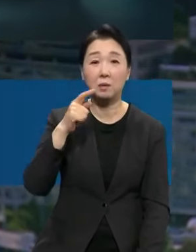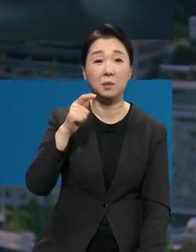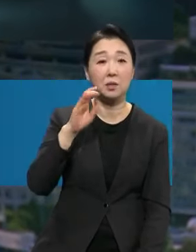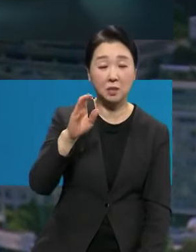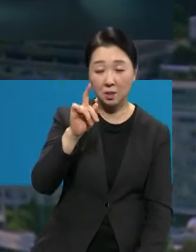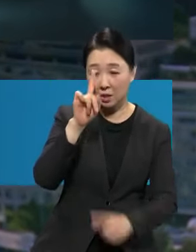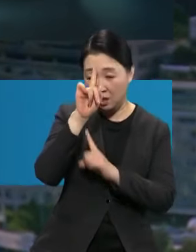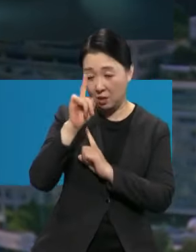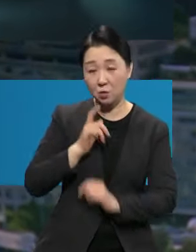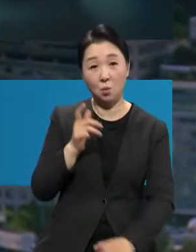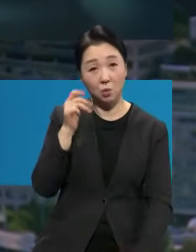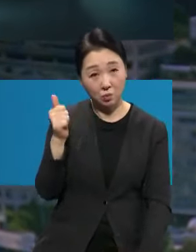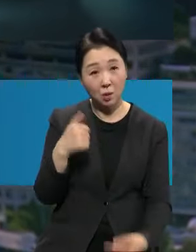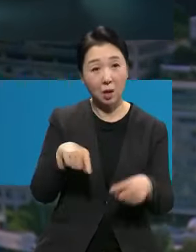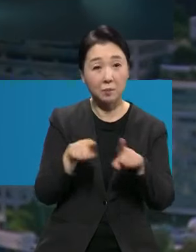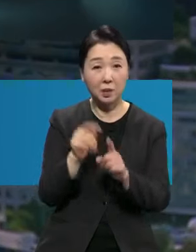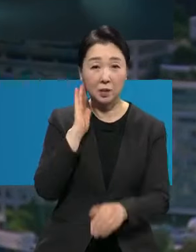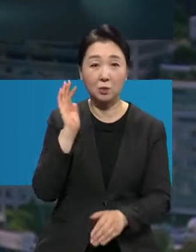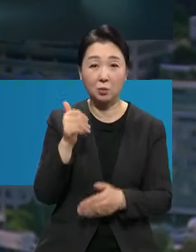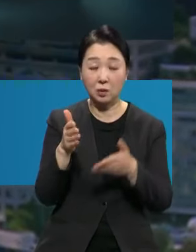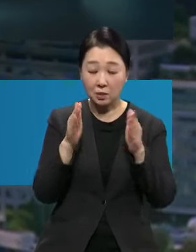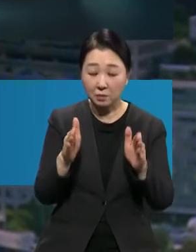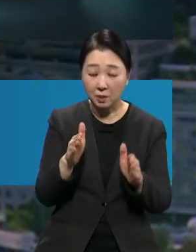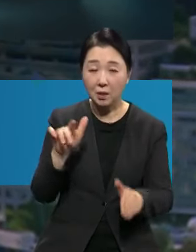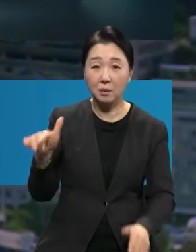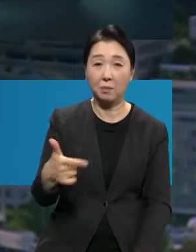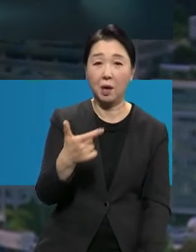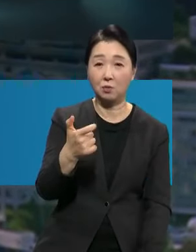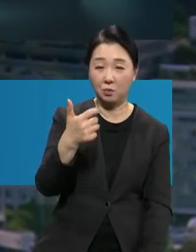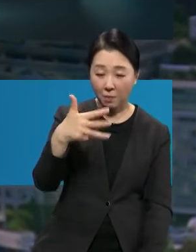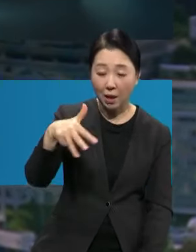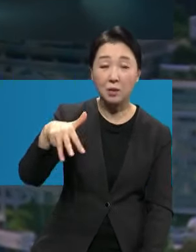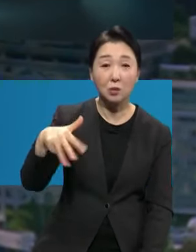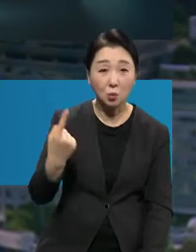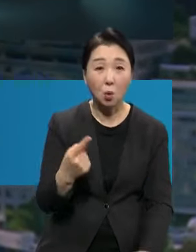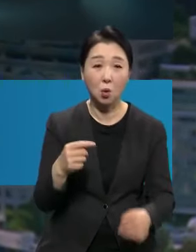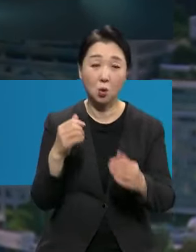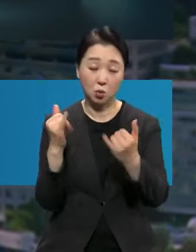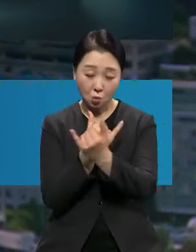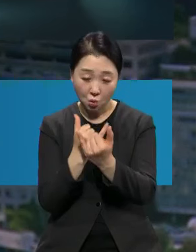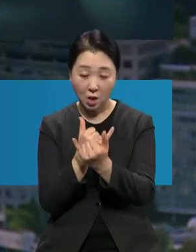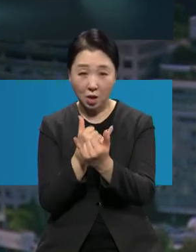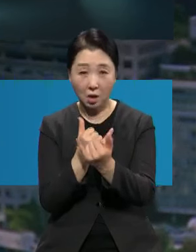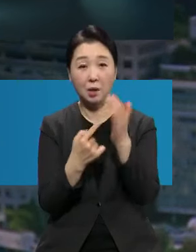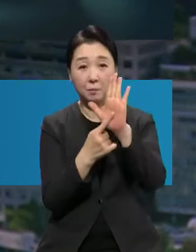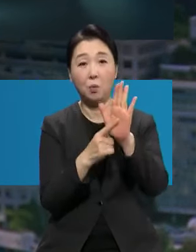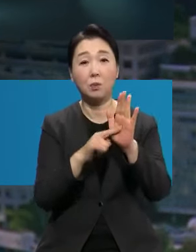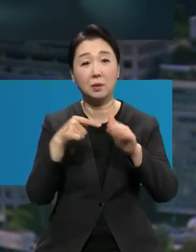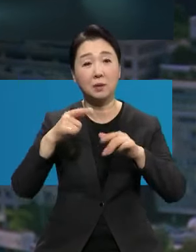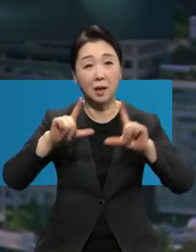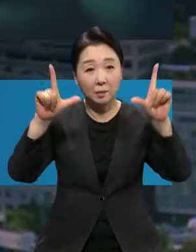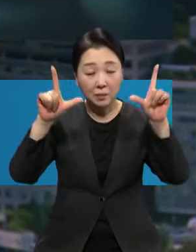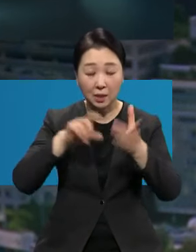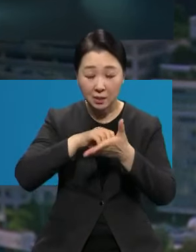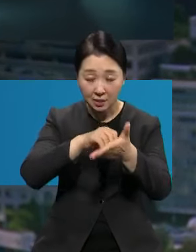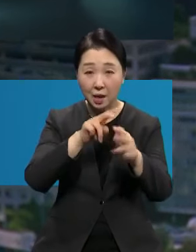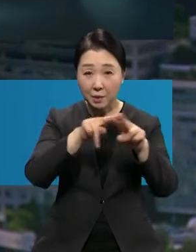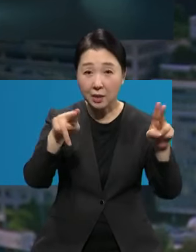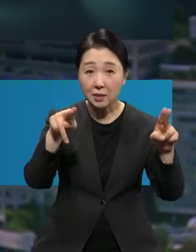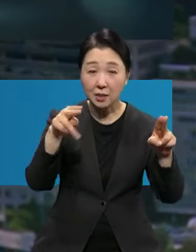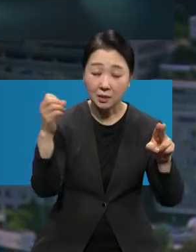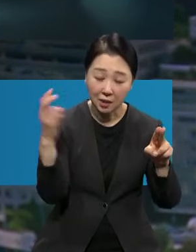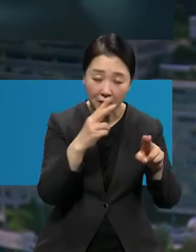이종섭 당시 장관과 대통령실 사이에 168초 통화를 보도한 바로 다음 날 가입을